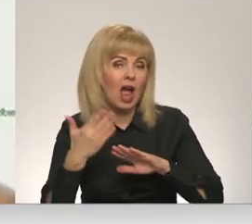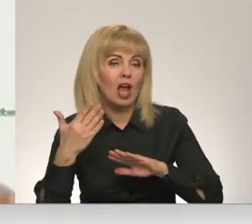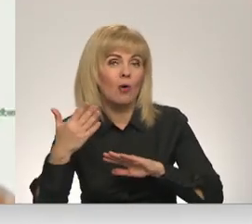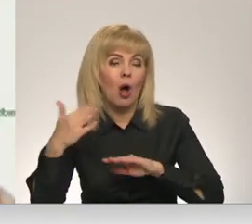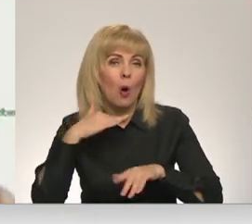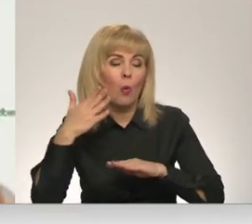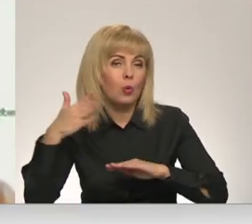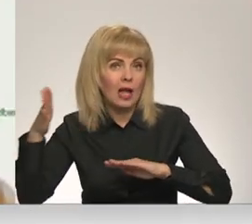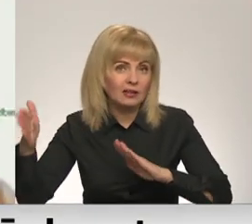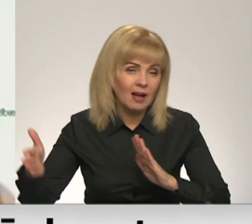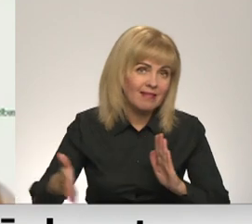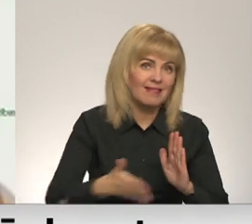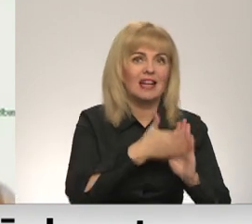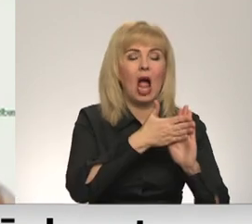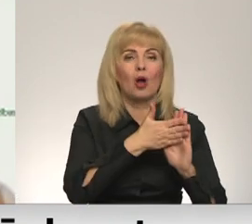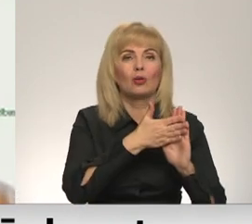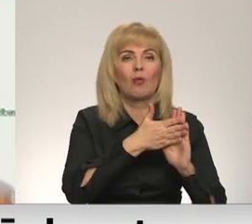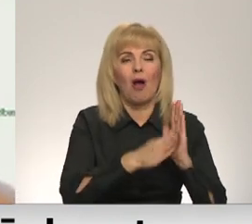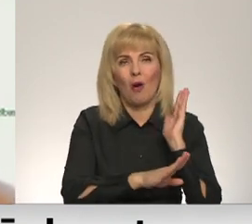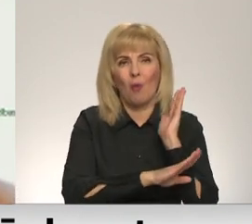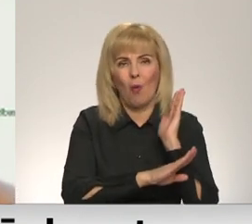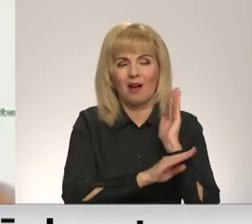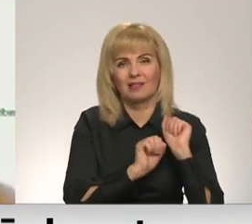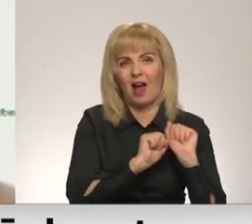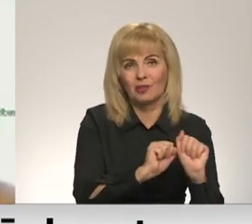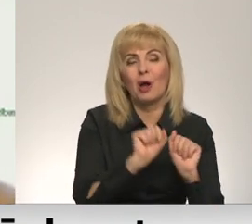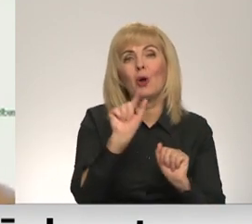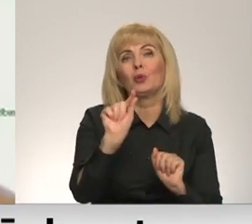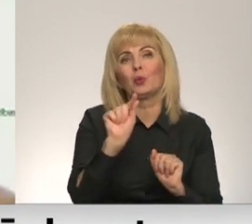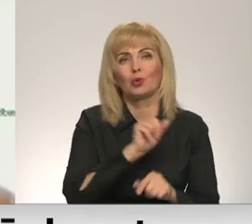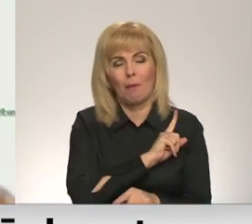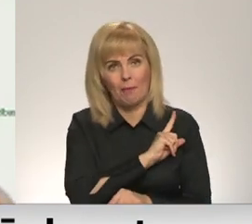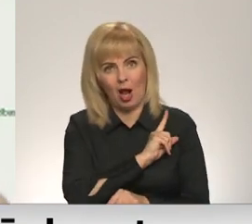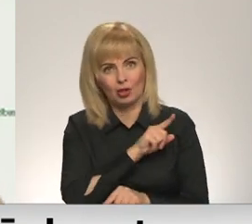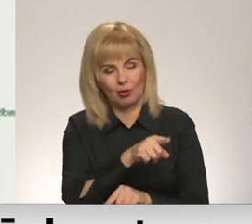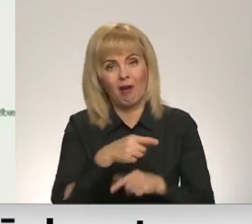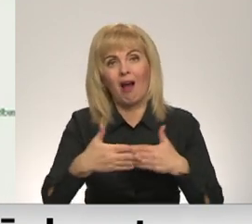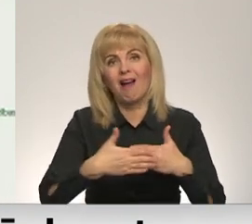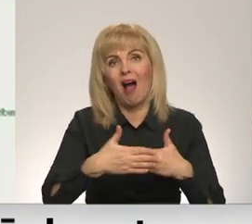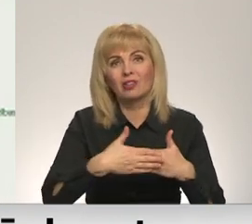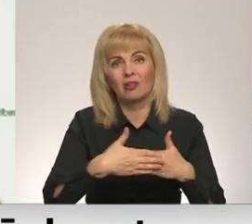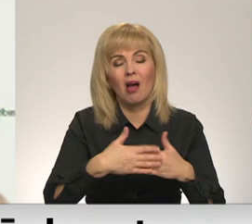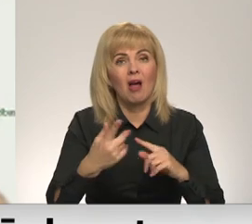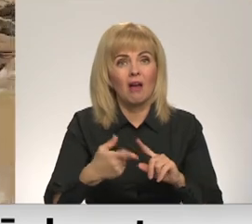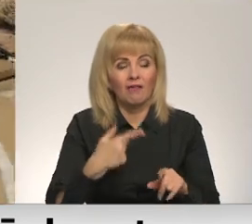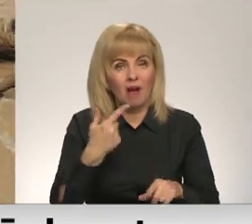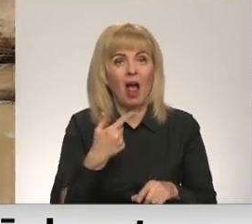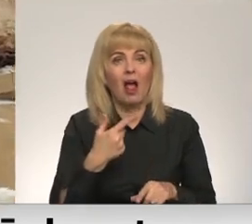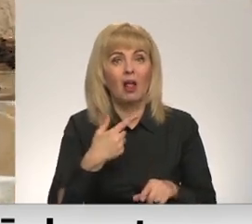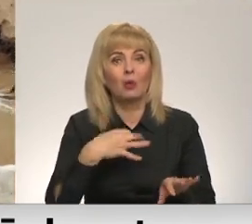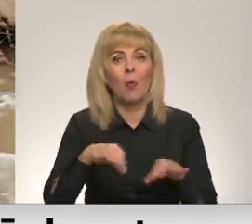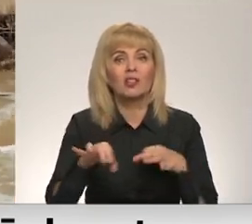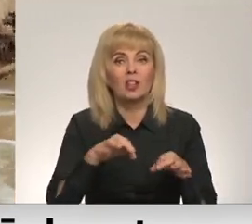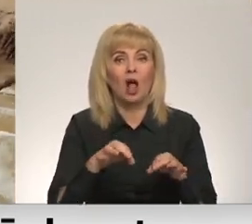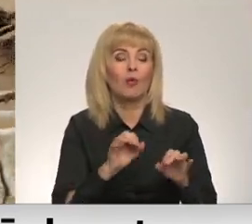ūdens ātrumu, tādā veidā kaut cik pasargājot šo krastu un vēl no vēl intensīvākas